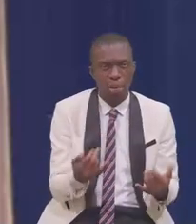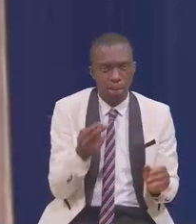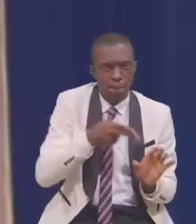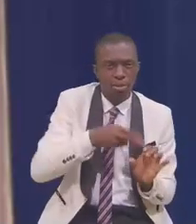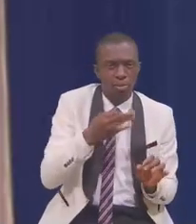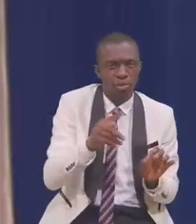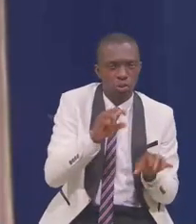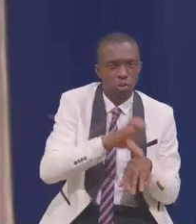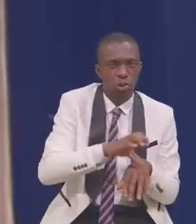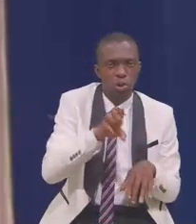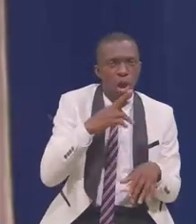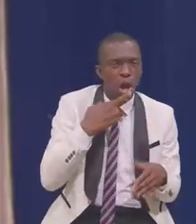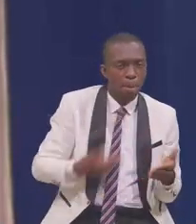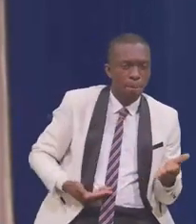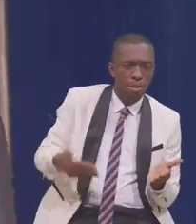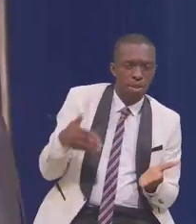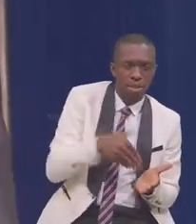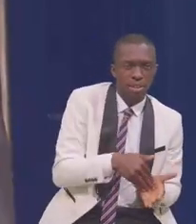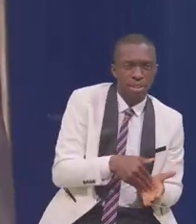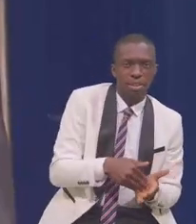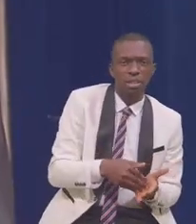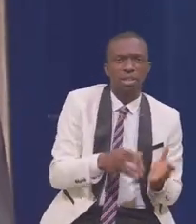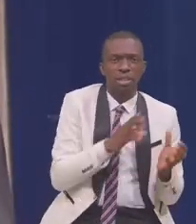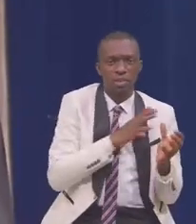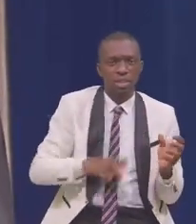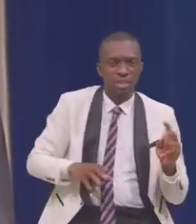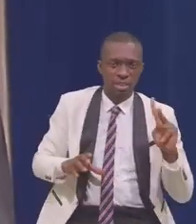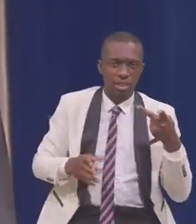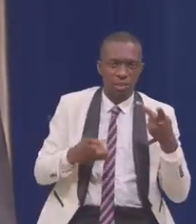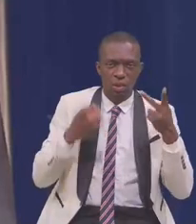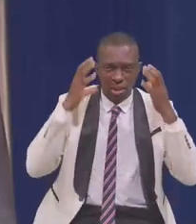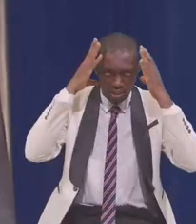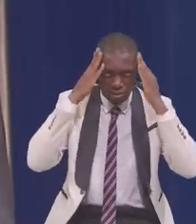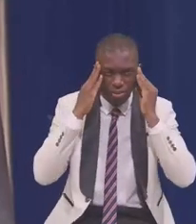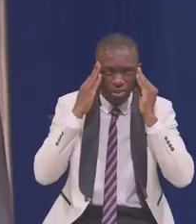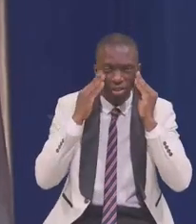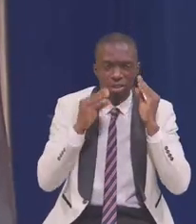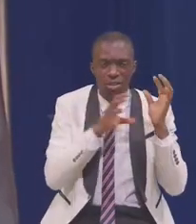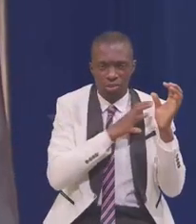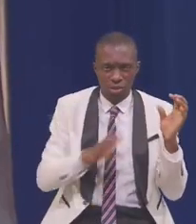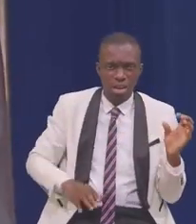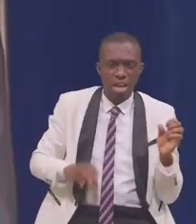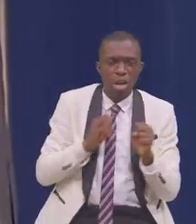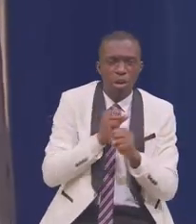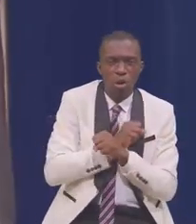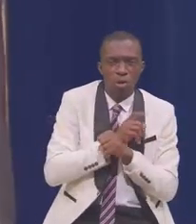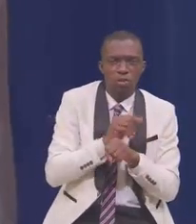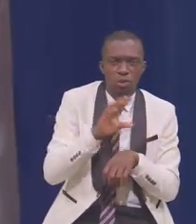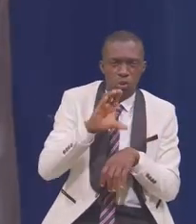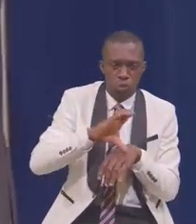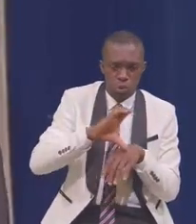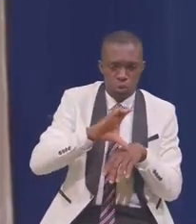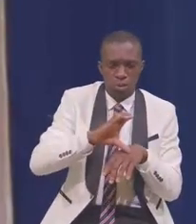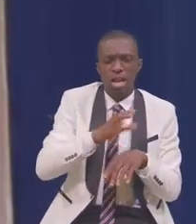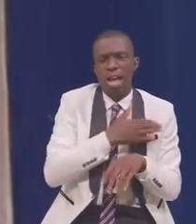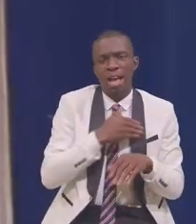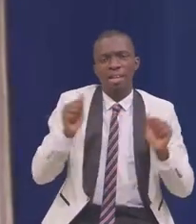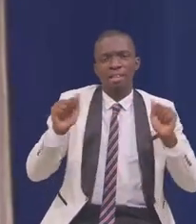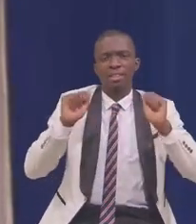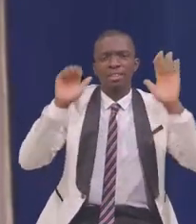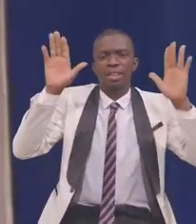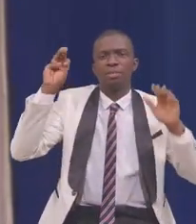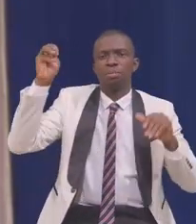Mais vous ne faites pas partie de l'Église. Vous êtes sauvé maintenant. Maintenant, il y a une deuxième partie. Et ça dit que Christ a aimé